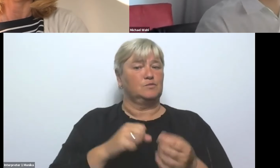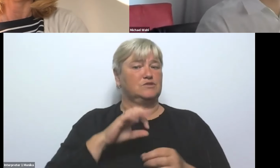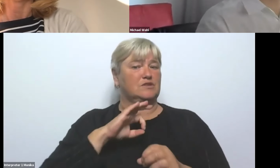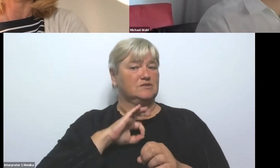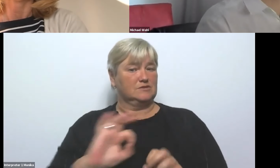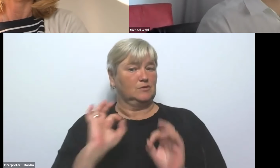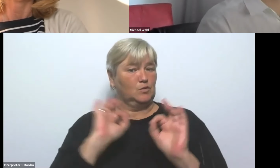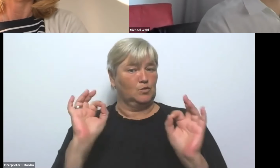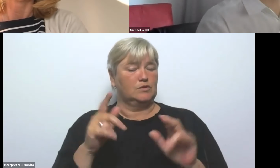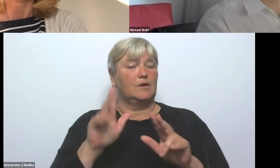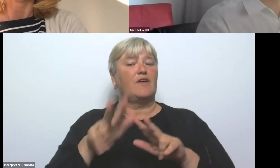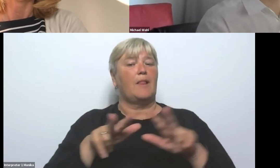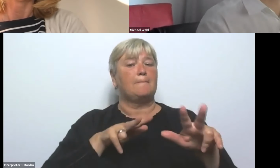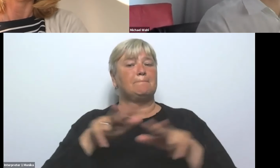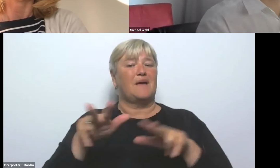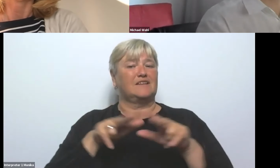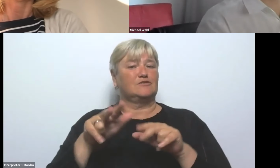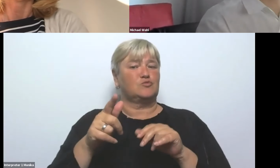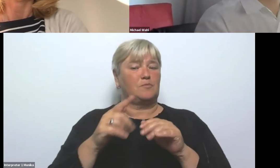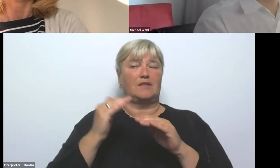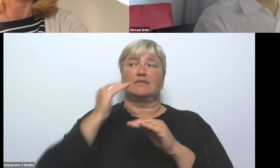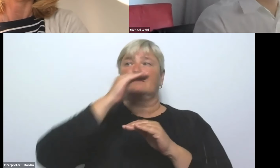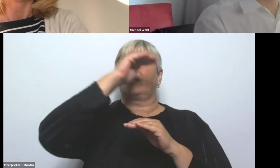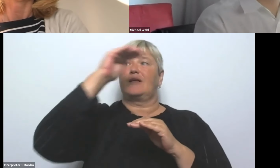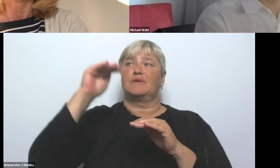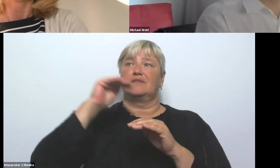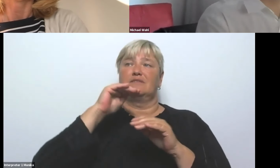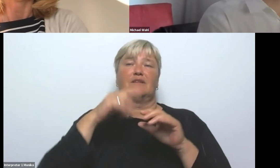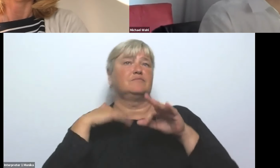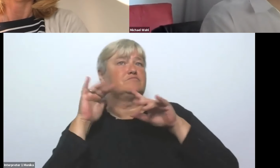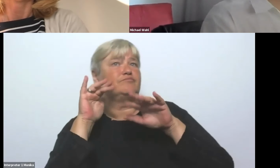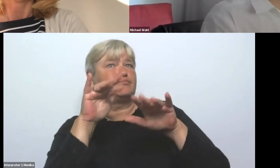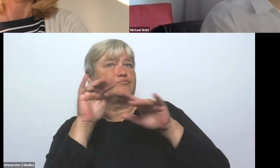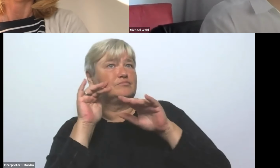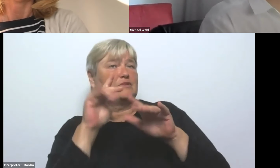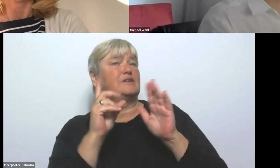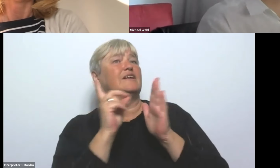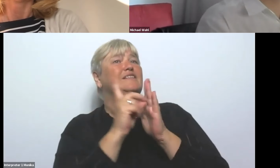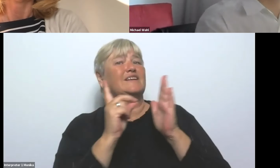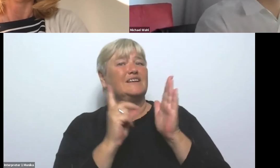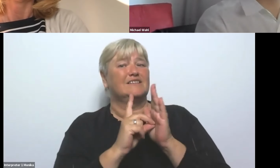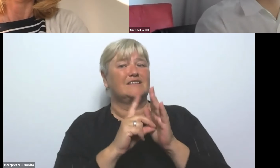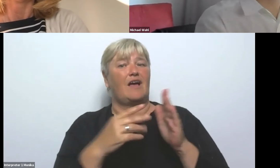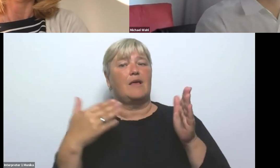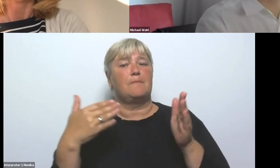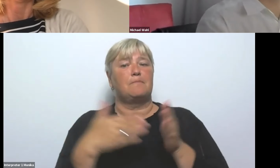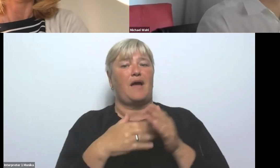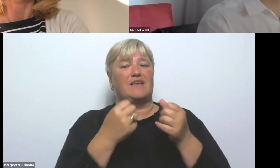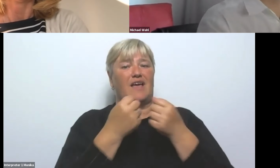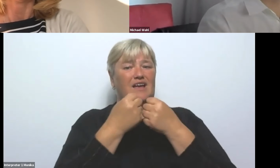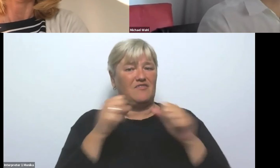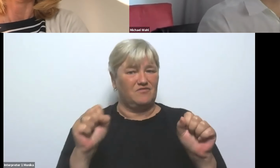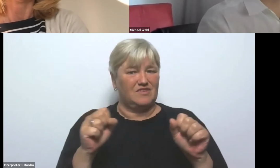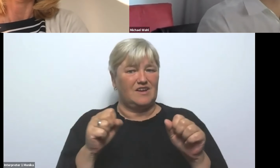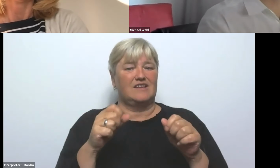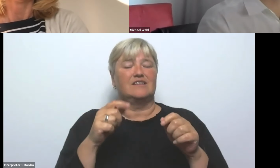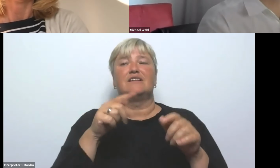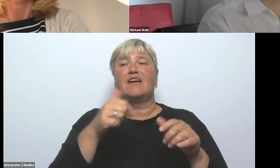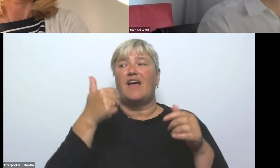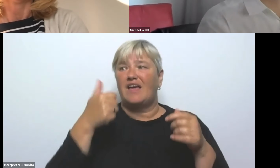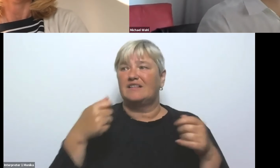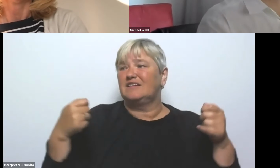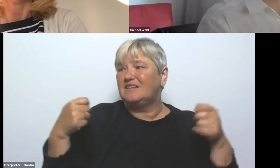auch das Management auf der Ebene überzeugen kann, dass die digitale Barrierefreiheit, die Accessibility eine Investition, eine Lohne in die Zukunft